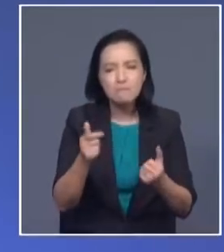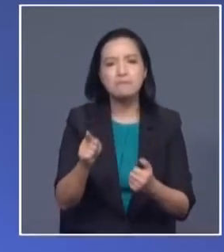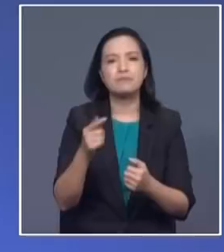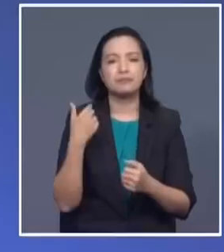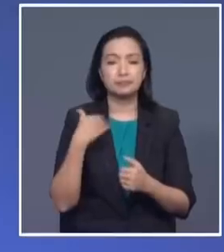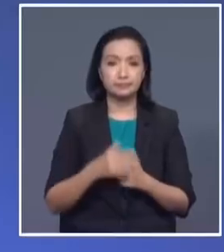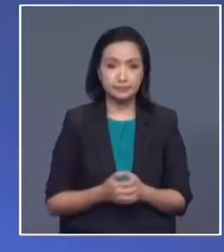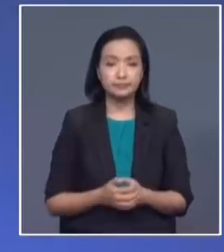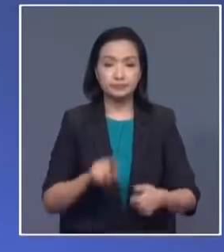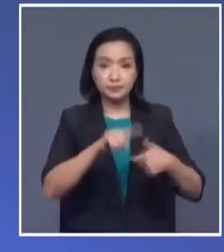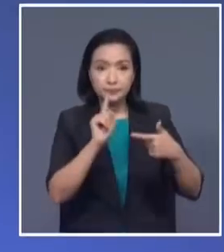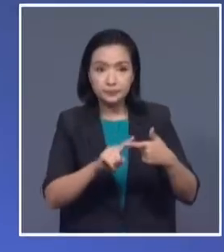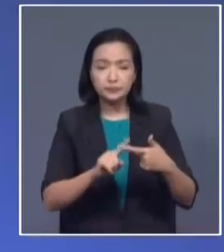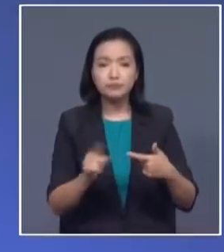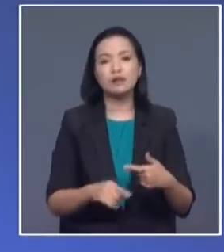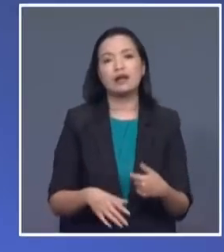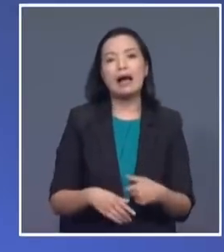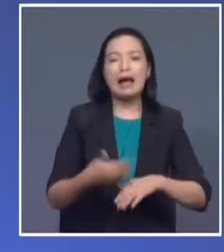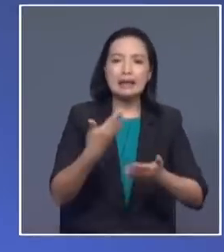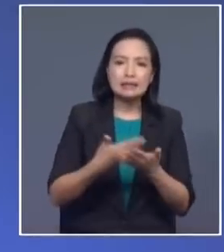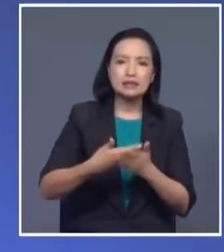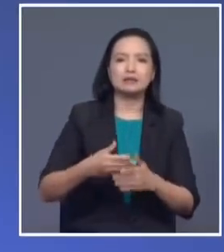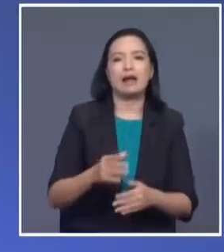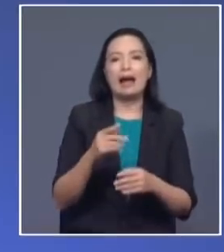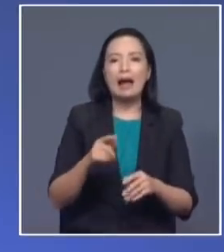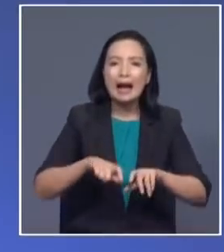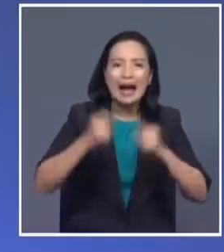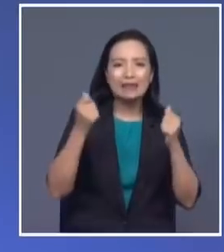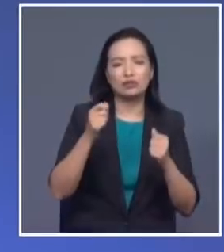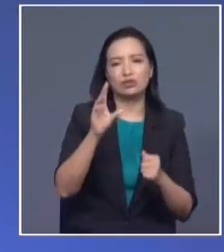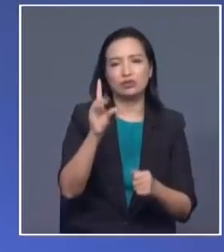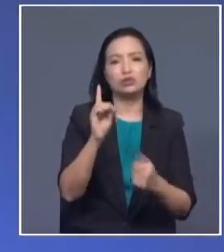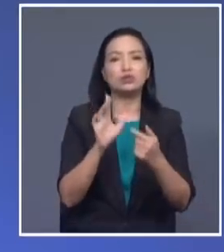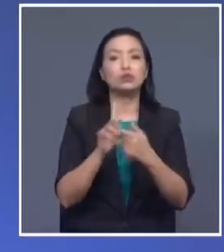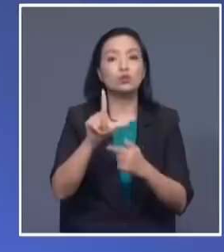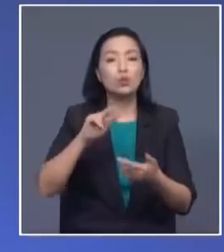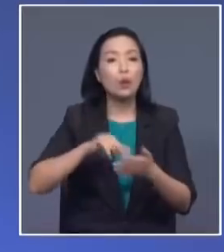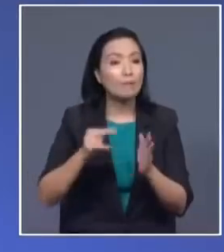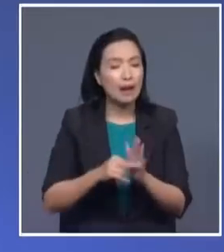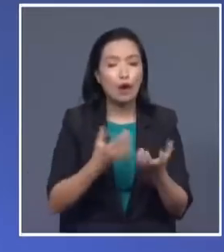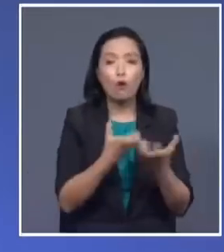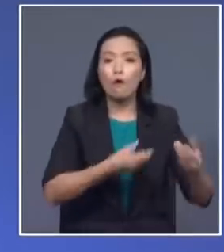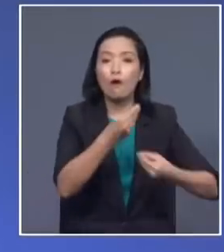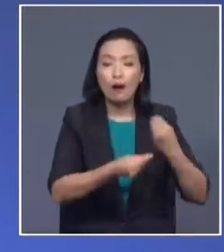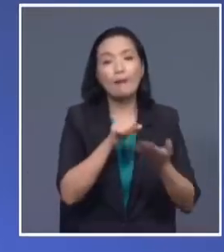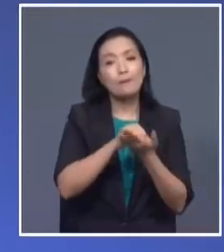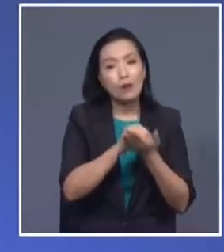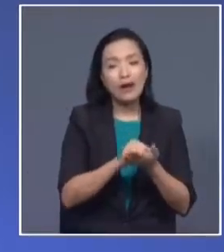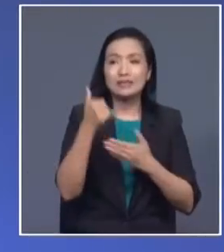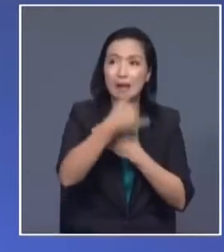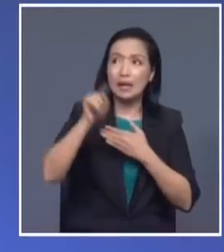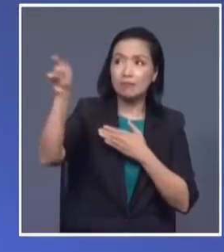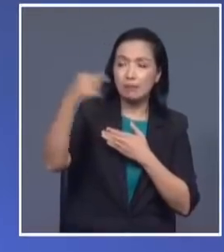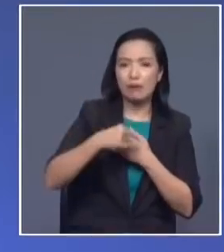อีกด้านก็คือการขาดดุลบัญชีเดินสะพัดซึ่งหมายถึงการที่รายได้สุทธิจากการขายสินค้าและบริการกับต่างประเทศติด